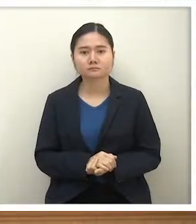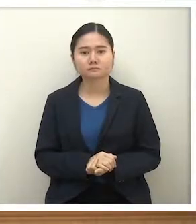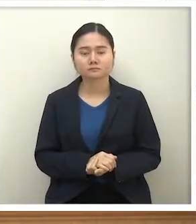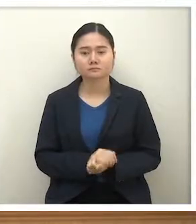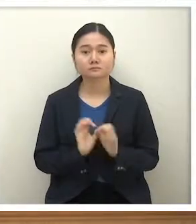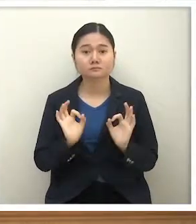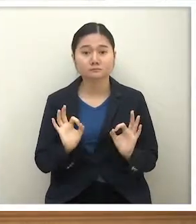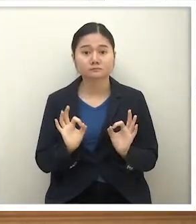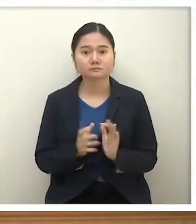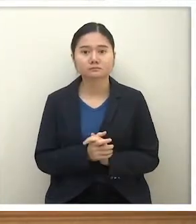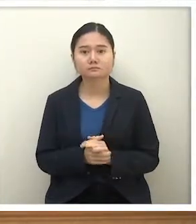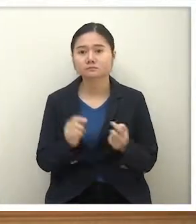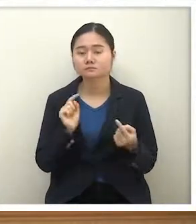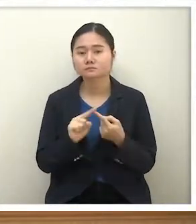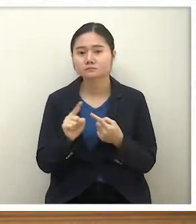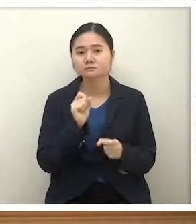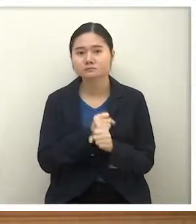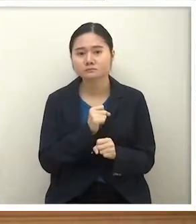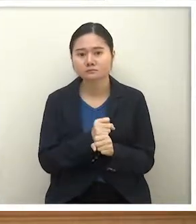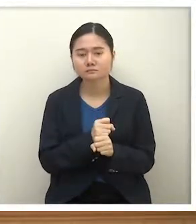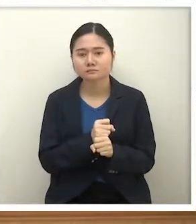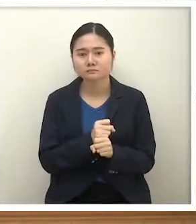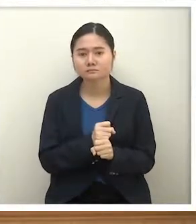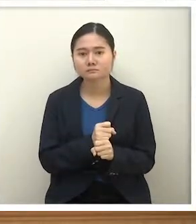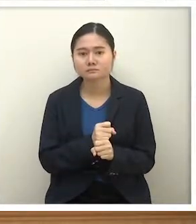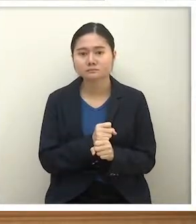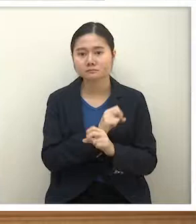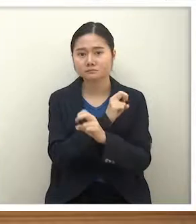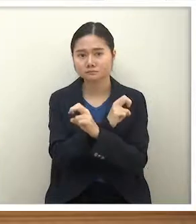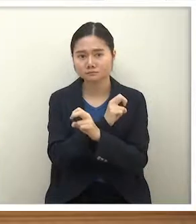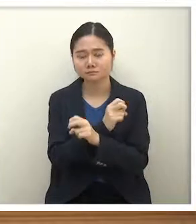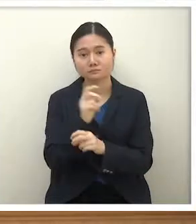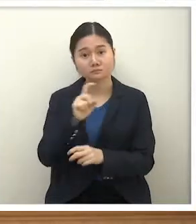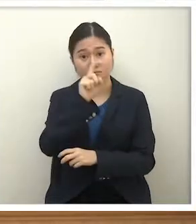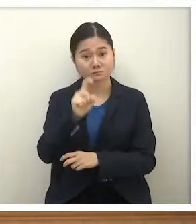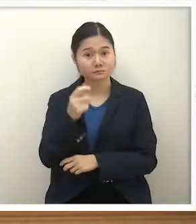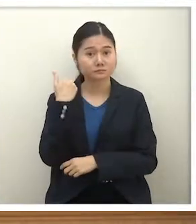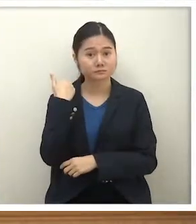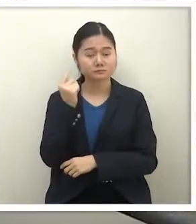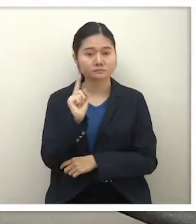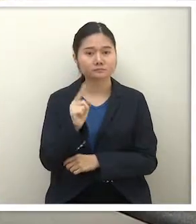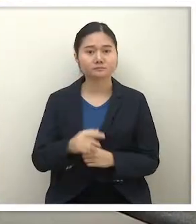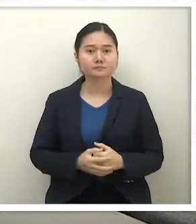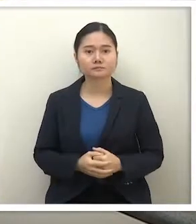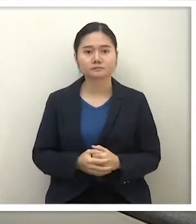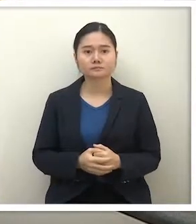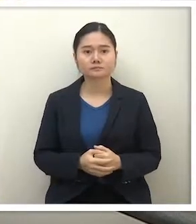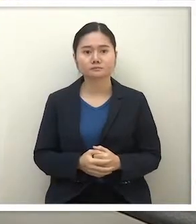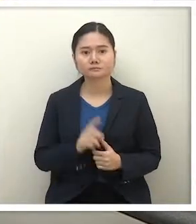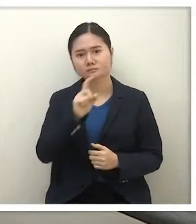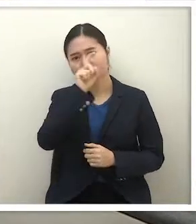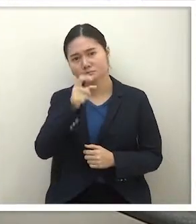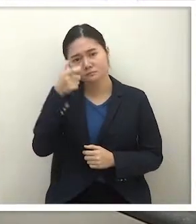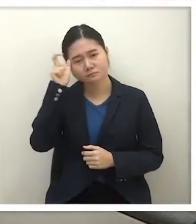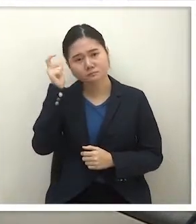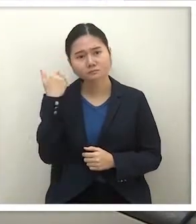โอเคเนาะในเรื่องของการทำใส่กระดูกมีข้อสงสัยไหมครับสงสัยไ